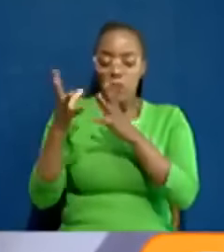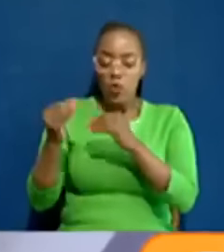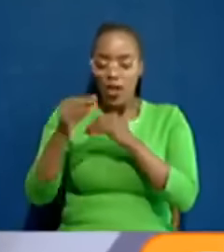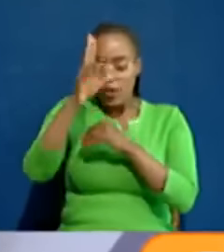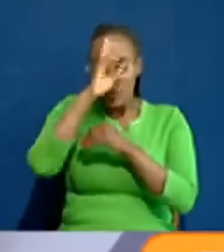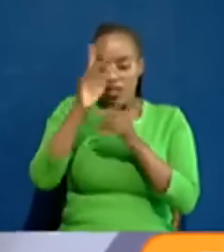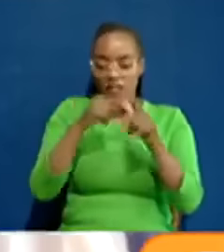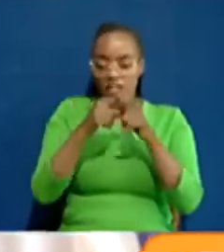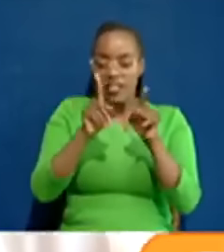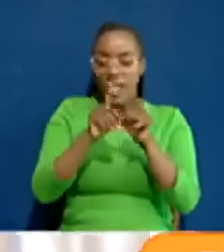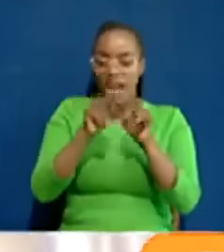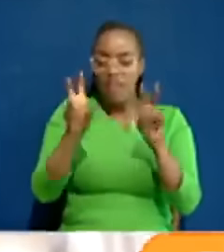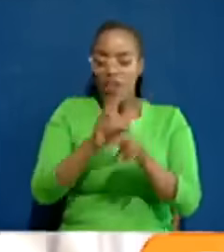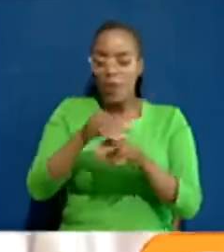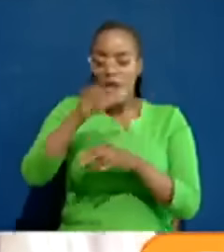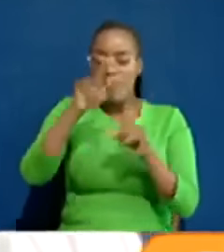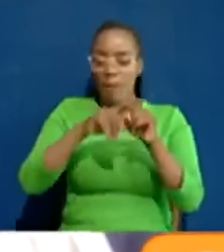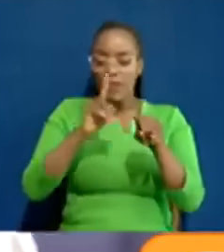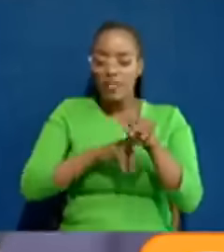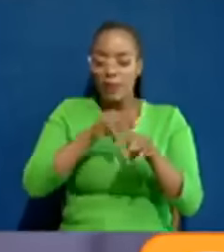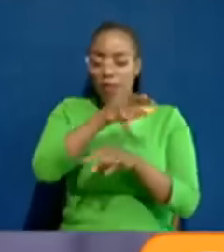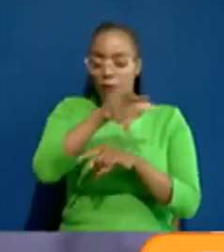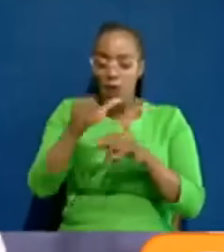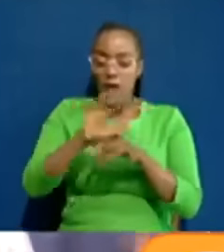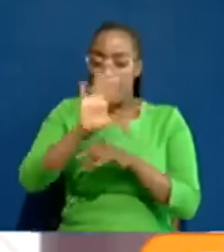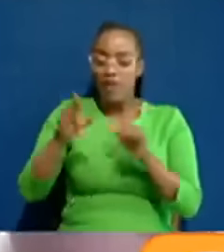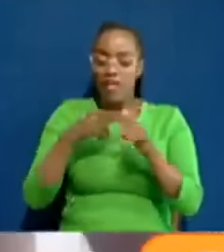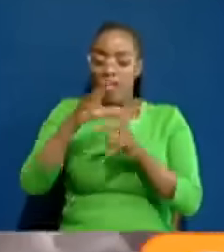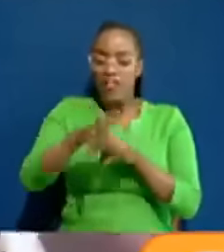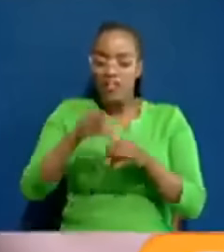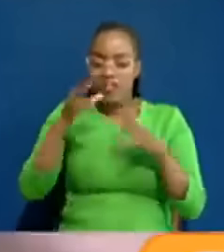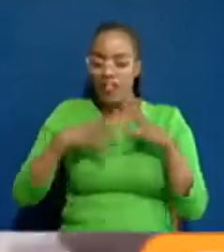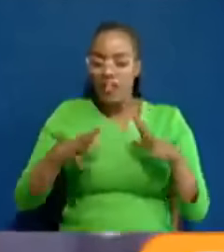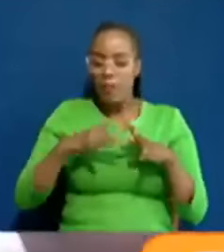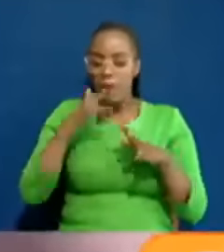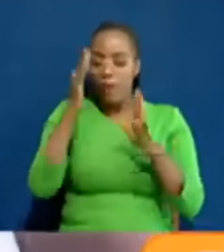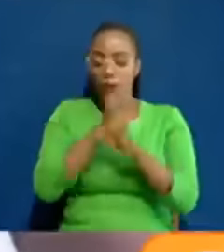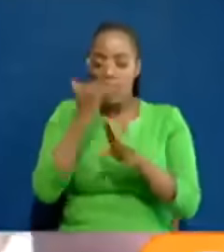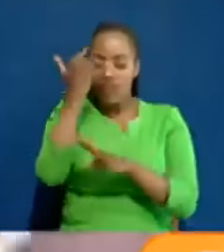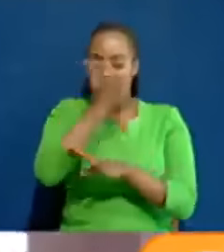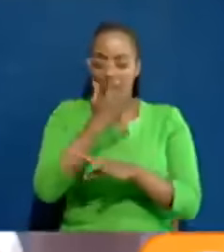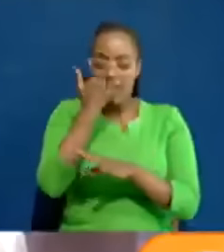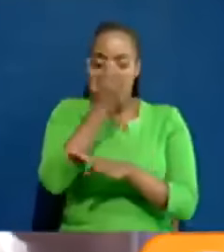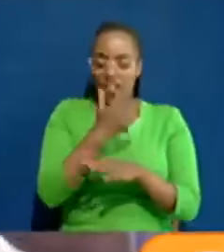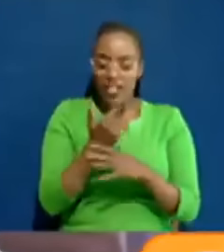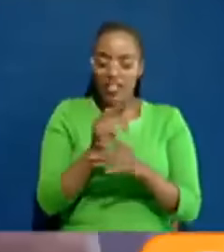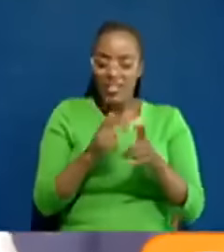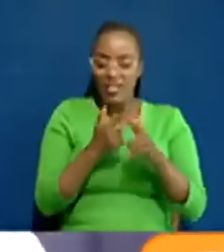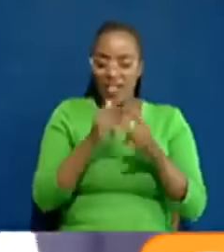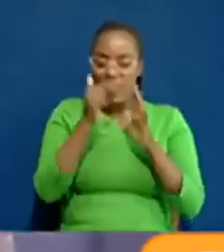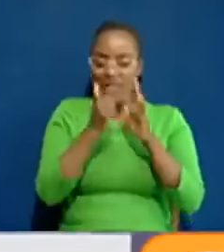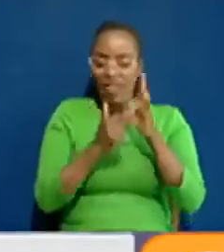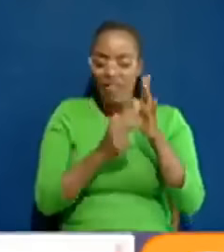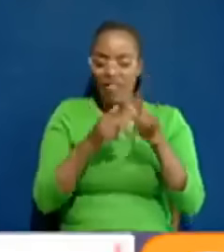already wametafuta kwa juu. Kufika pale chini nikakutana na hawa watu wamenjifu. Ficha macho nini.